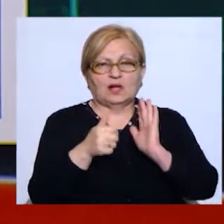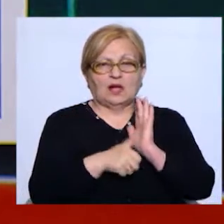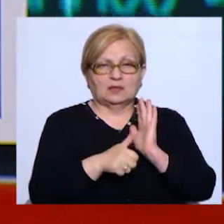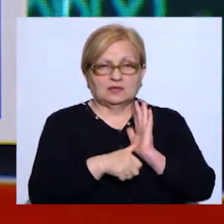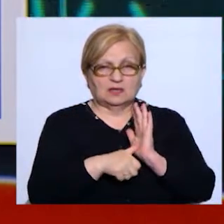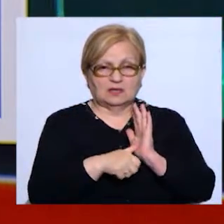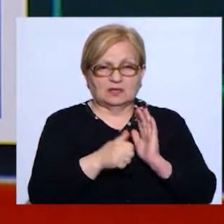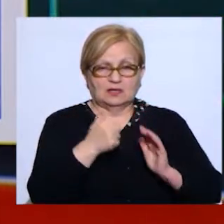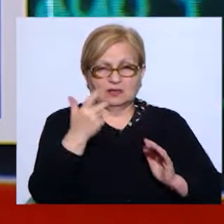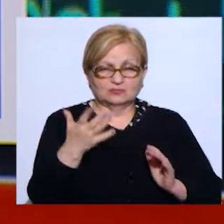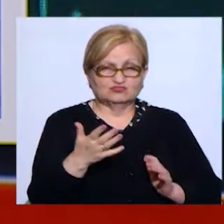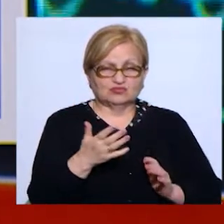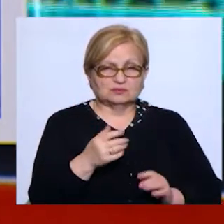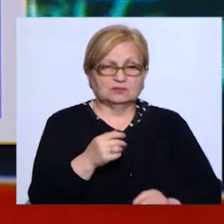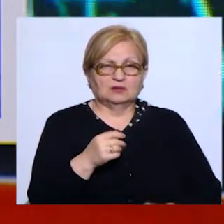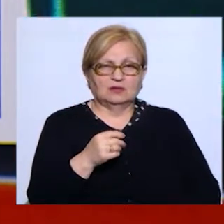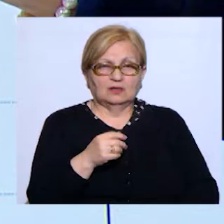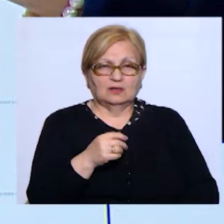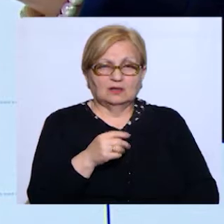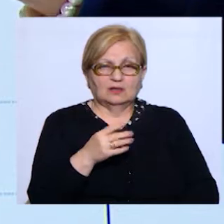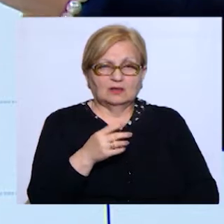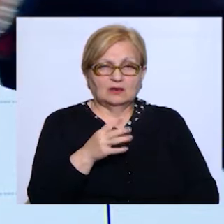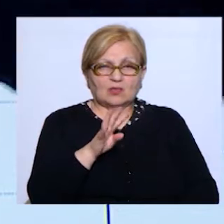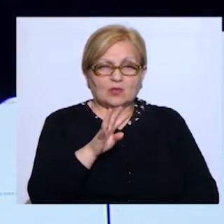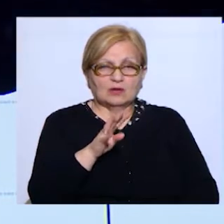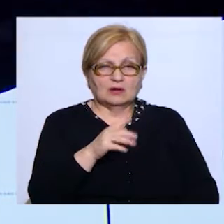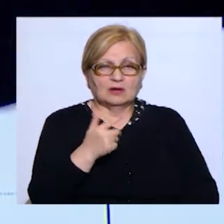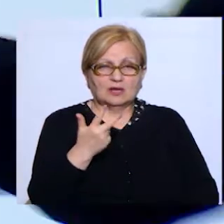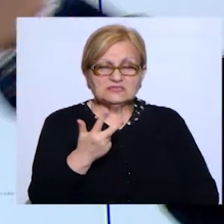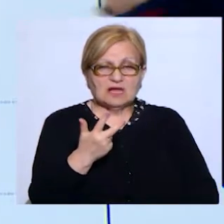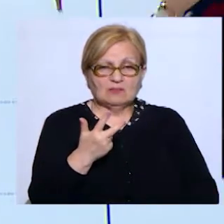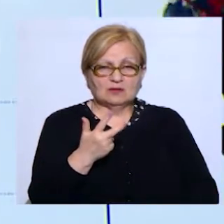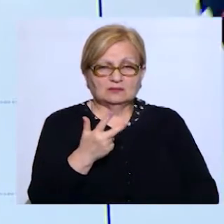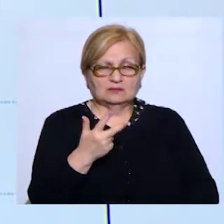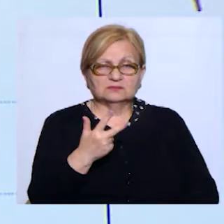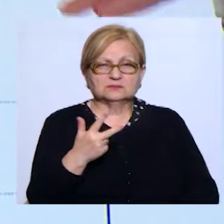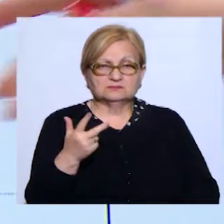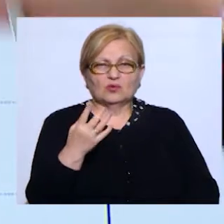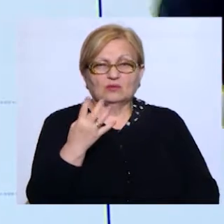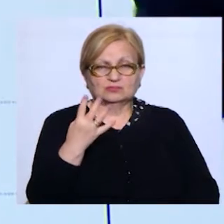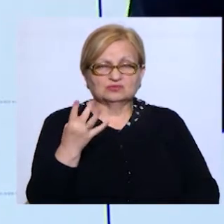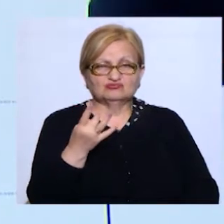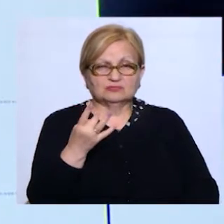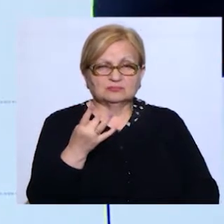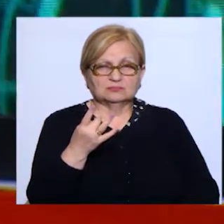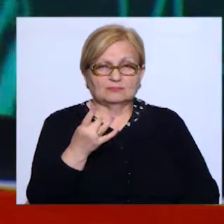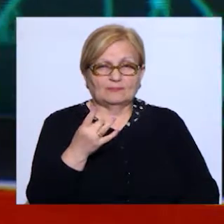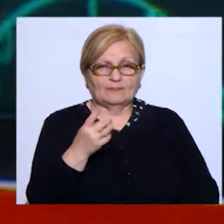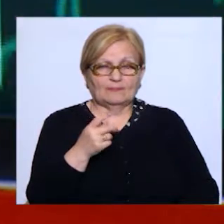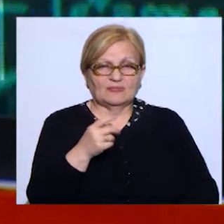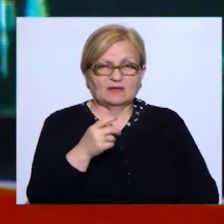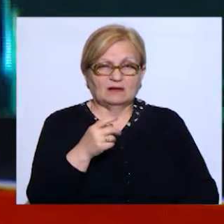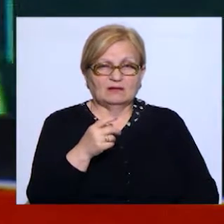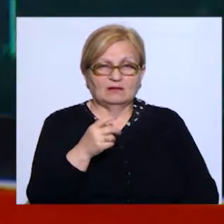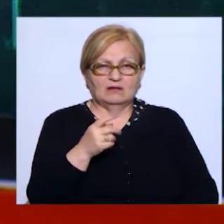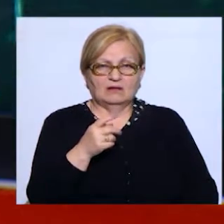თქვა, ანუ ექვსჯერ დაფიქსირდა ეს პასუხი. ანუ ოთხნი ვართო სამმა მოსწავლემ, თქვა, ანუ ოთხჯერ დაფიქსირდა. აი, შეიძლება ეს ფოკუსი